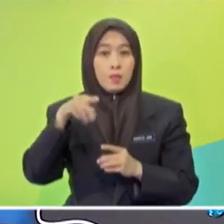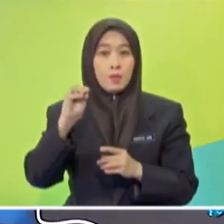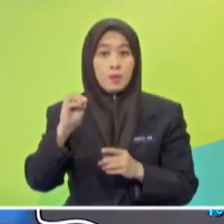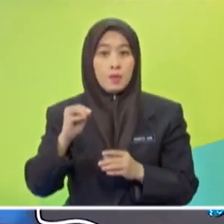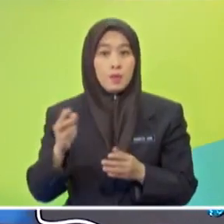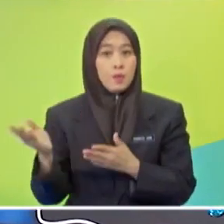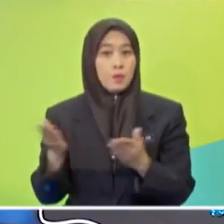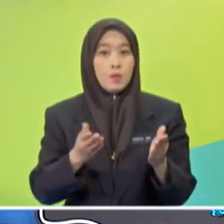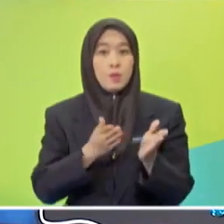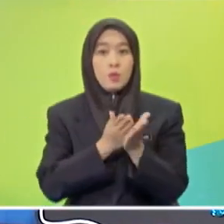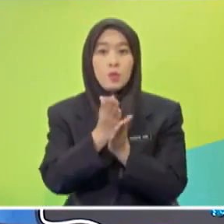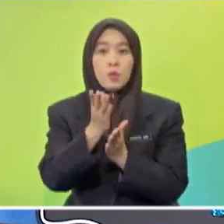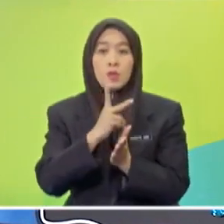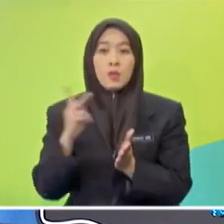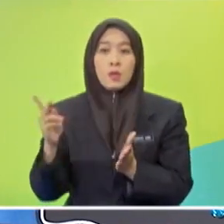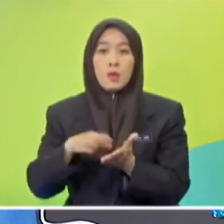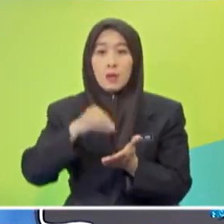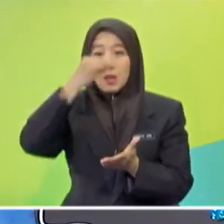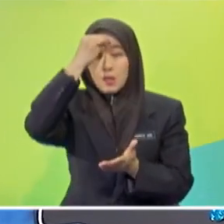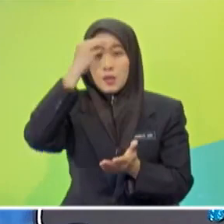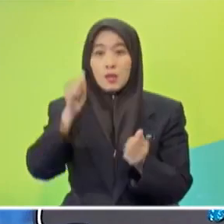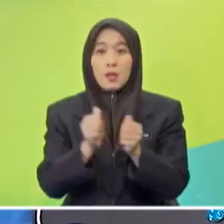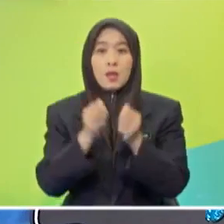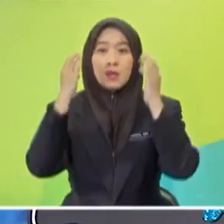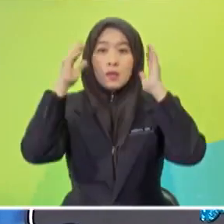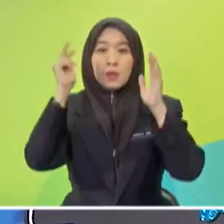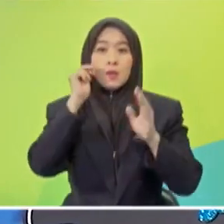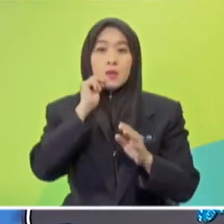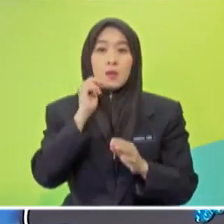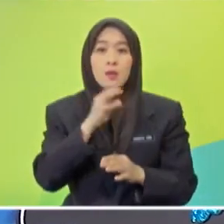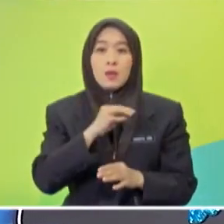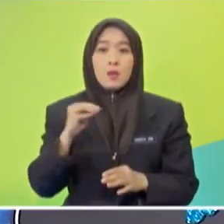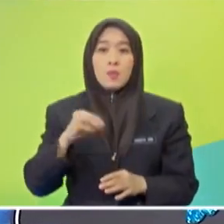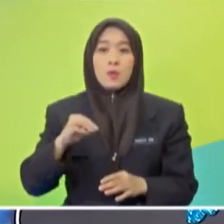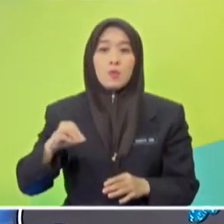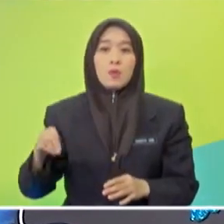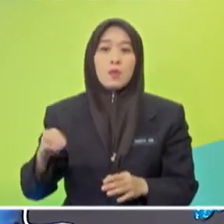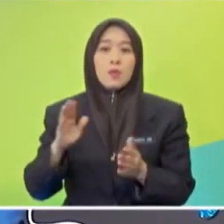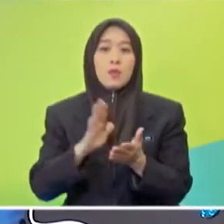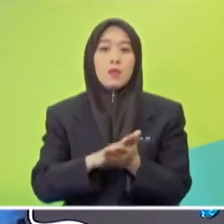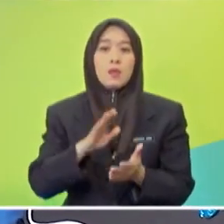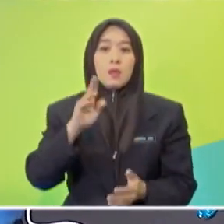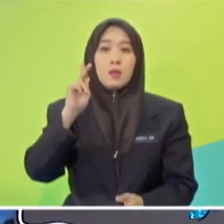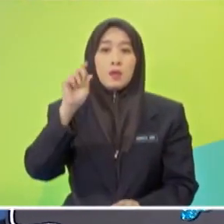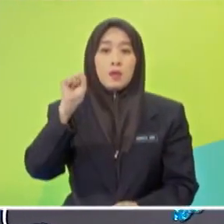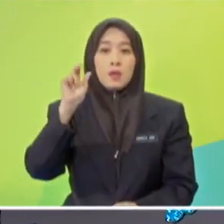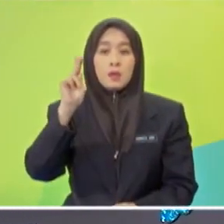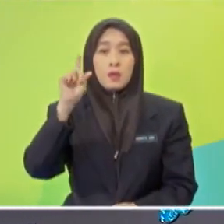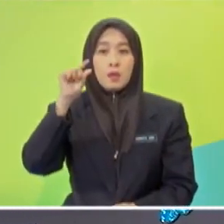pembelajaran kita bersama-sama dengan cek gunung Nasrani dan juga murid-murid dari sk Gong kapas kita lakukan bersama-sama